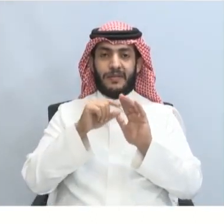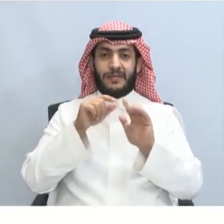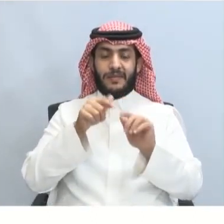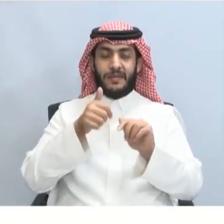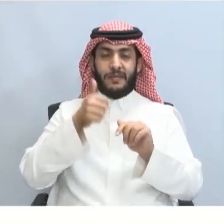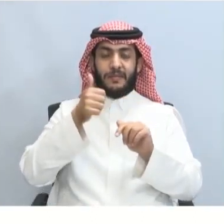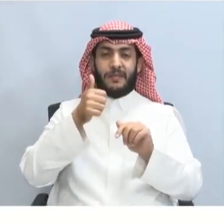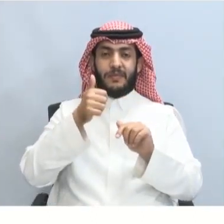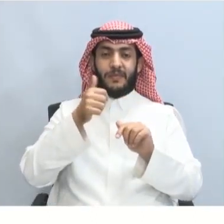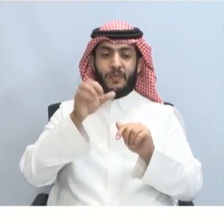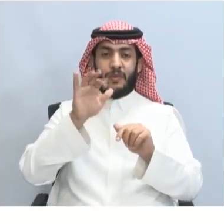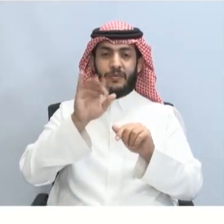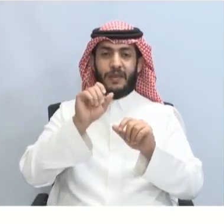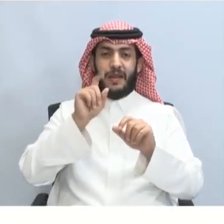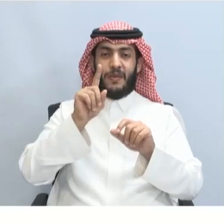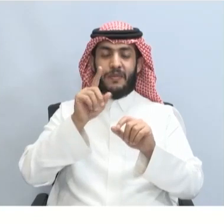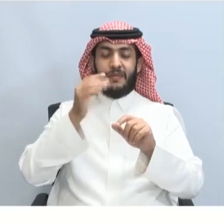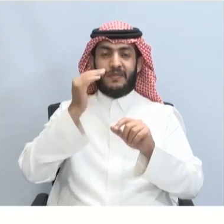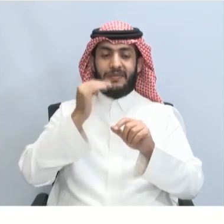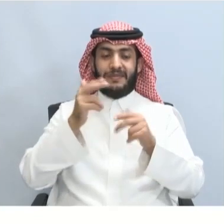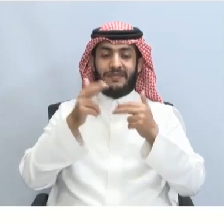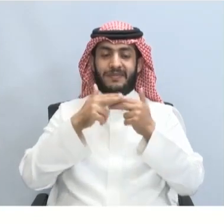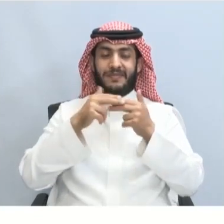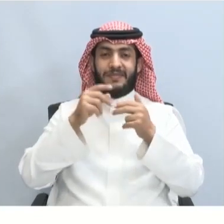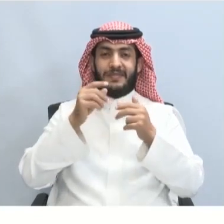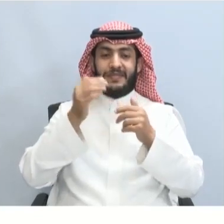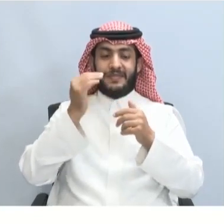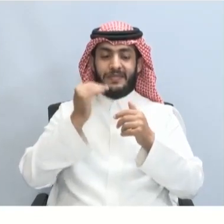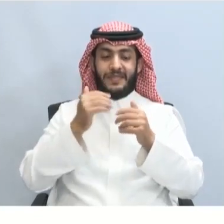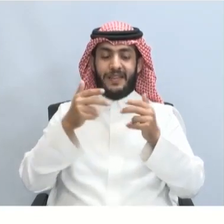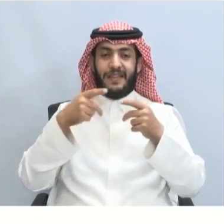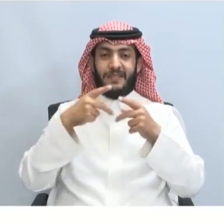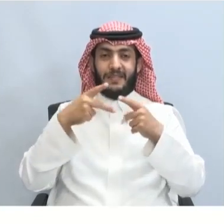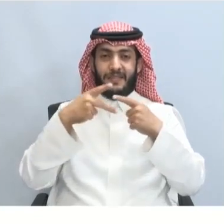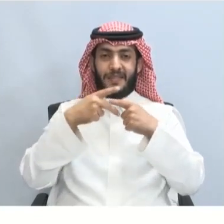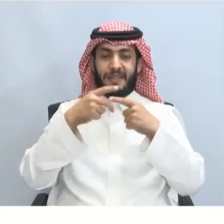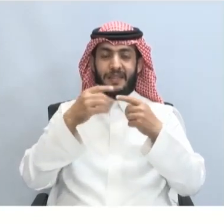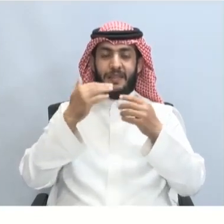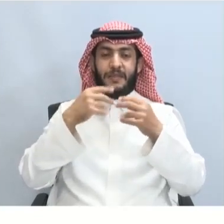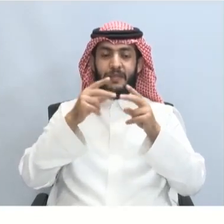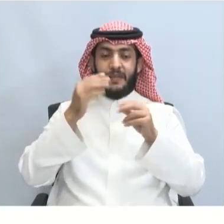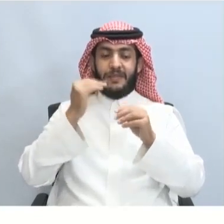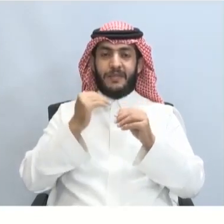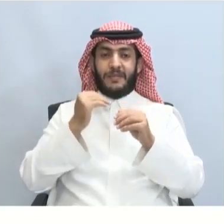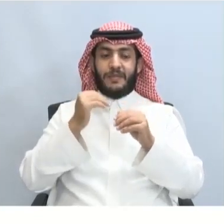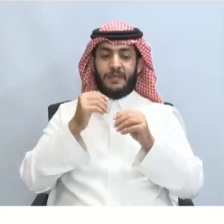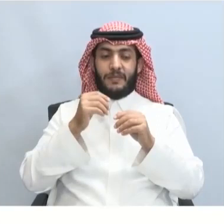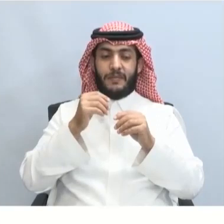فتحنا وسم الاول ثم اغلقناه في اسفل هذه التعليمات ثم فتحنا